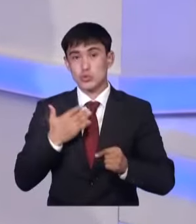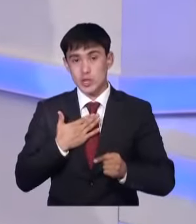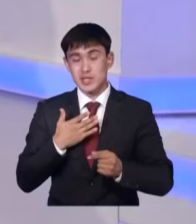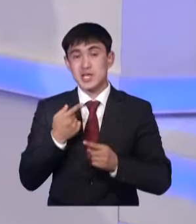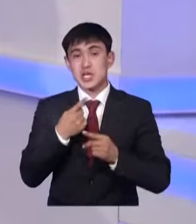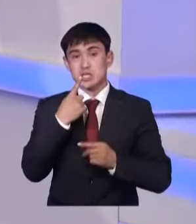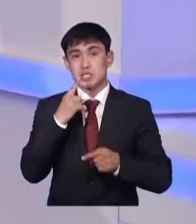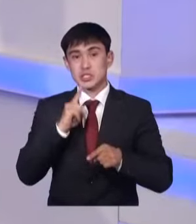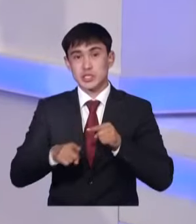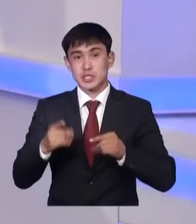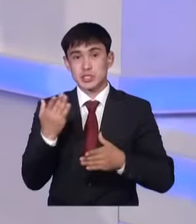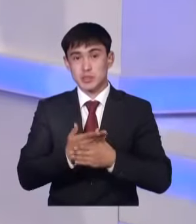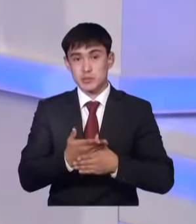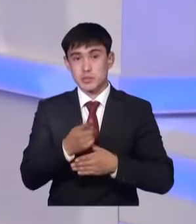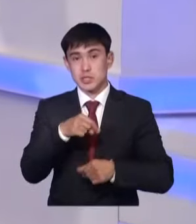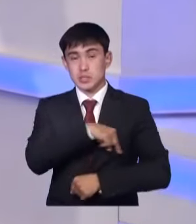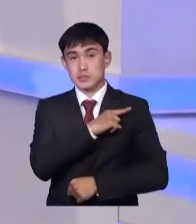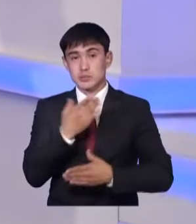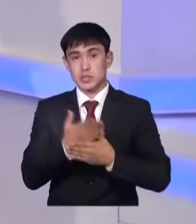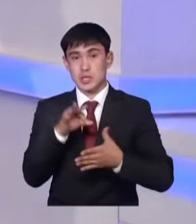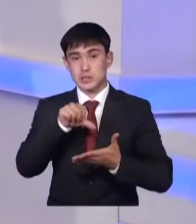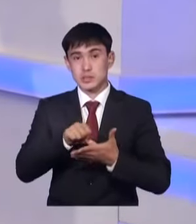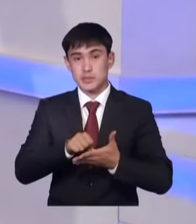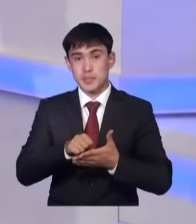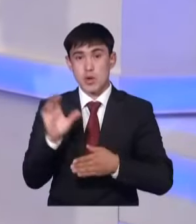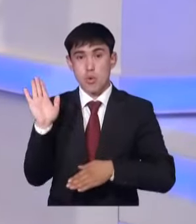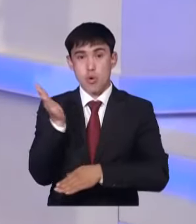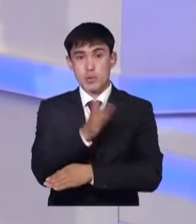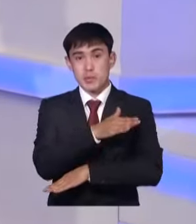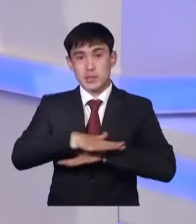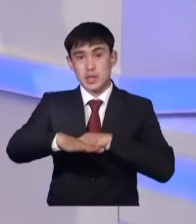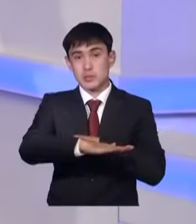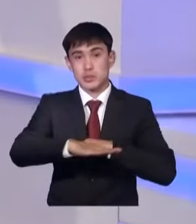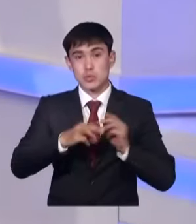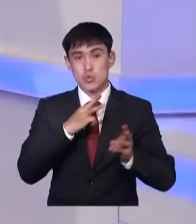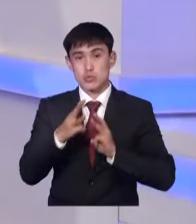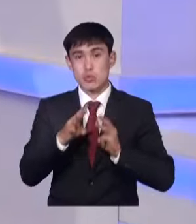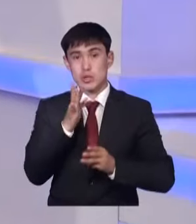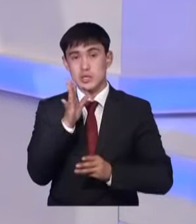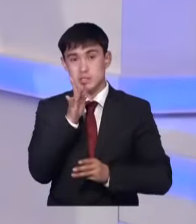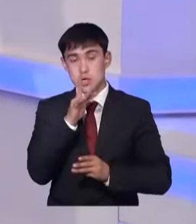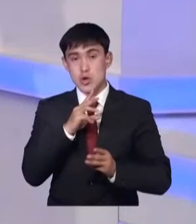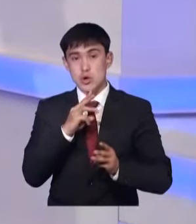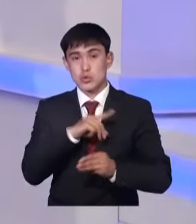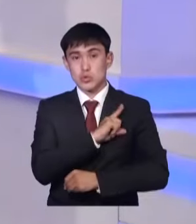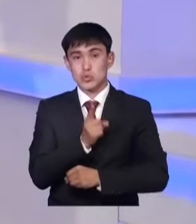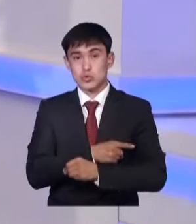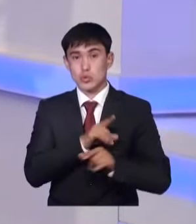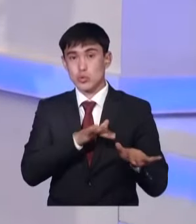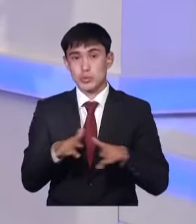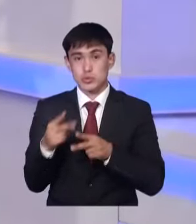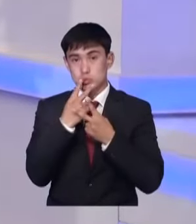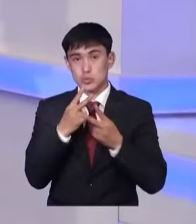жедел жәрдем қызметкерлер қатысты. Оқу жаттығу шеңберінде орман мен дала алқаптарына өрт болған кезде күштік құрылымдар өзара